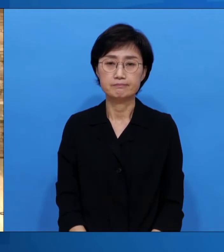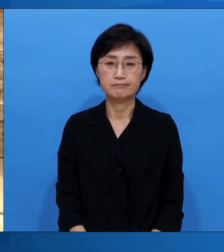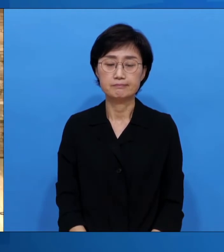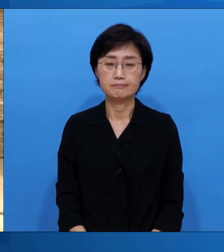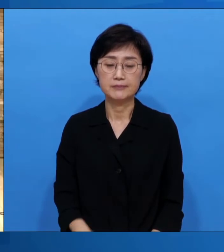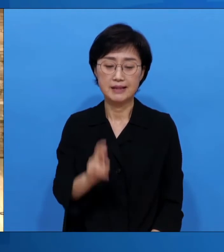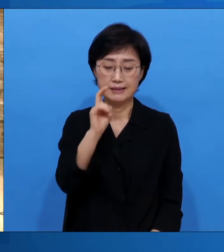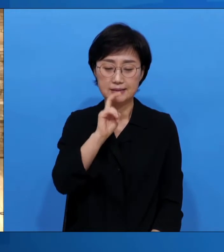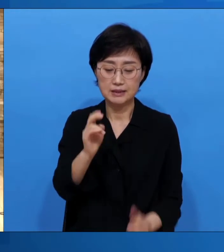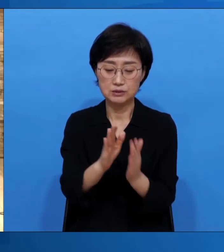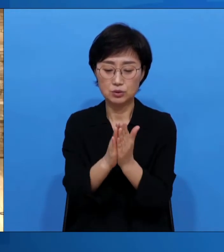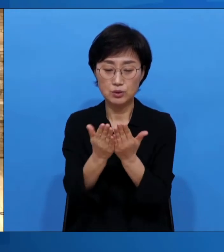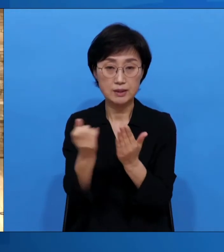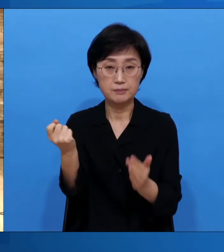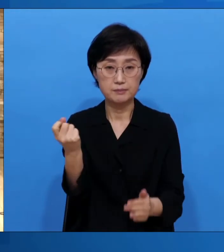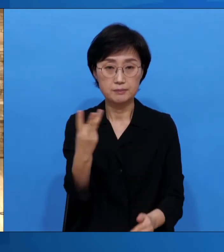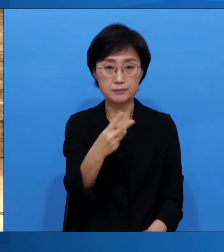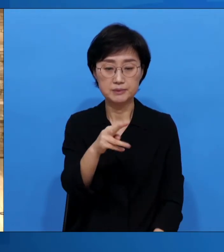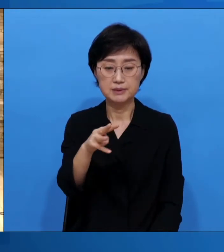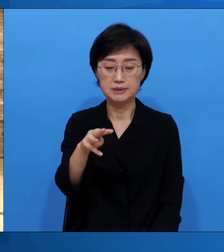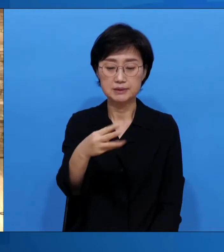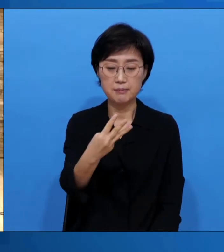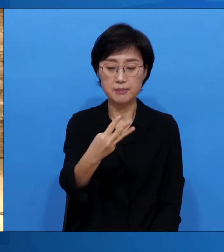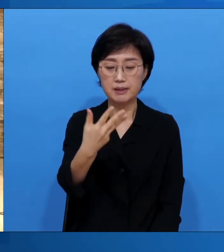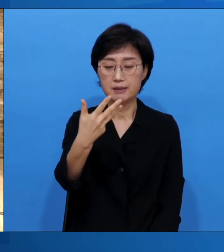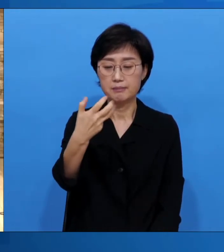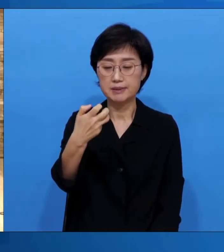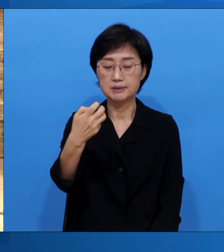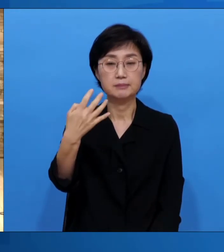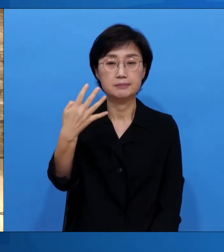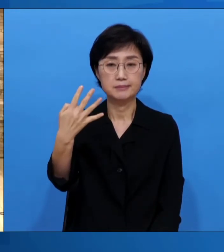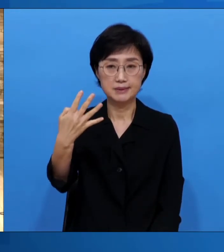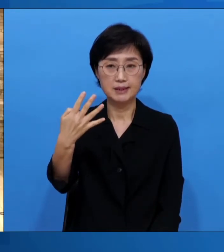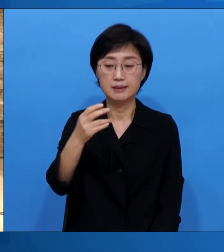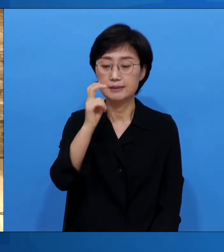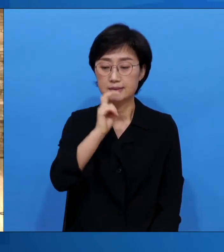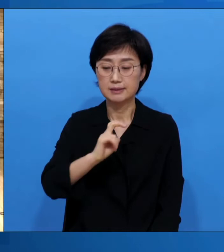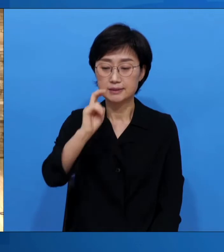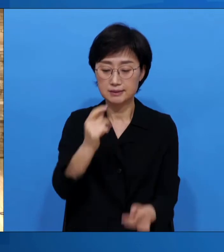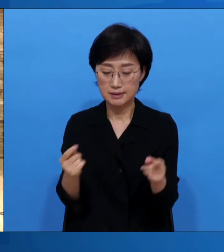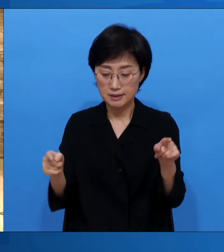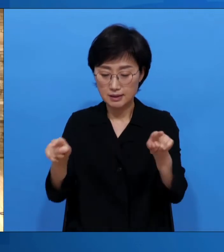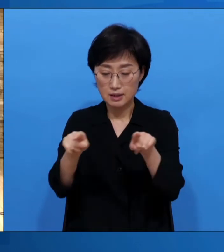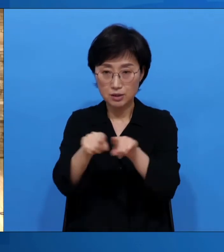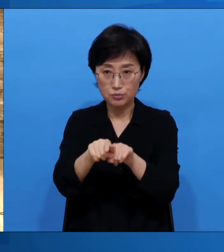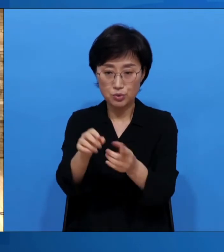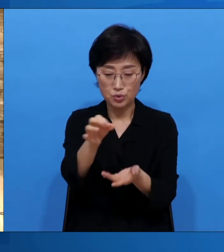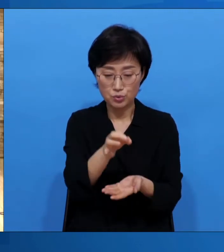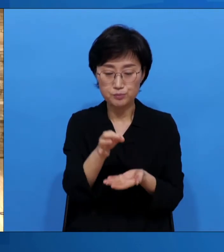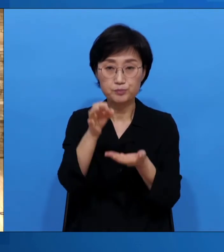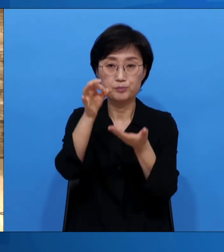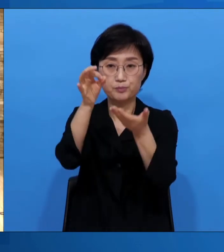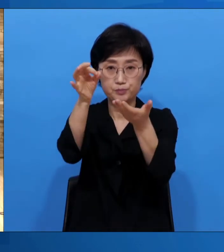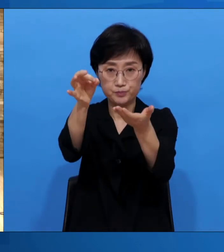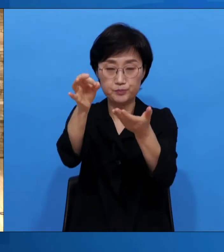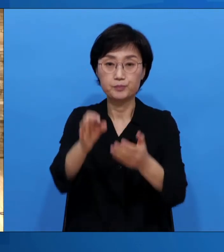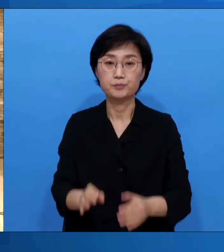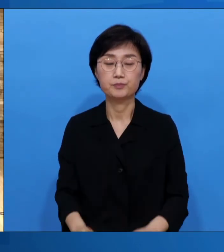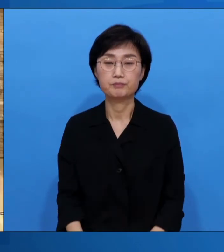우리 찬송가 384장 찬양 드리시면서 준비하신 예물 하나님 앞에 드리겠습니다. Let us sing hymn